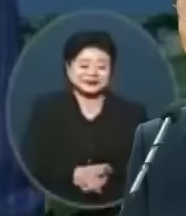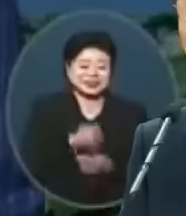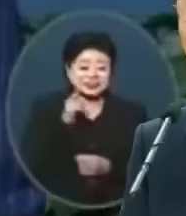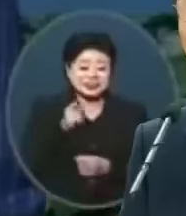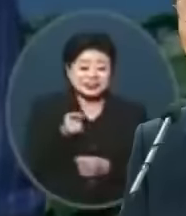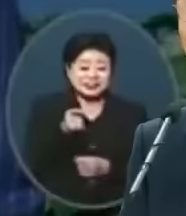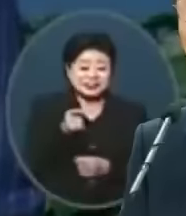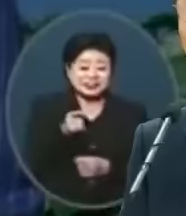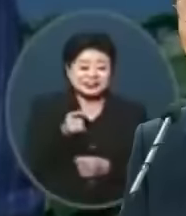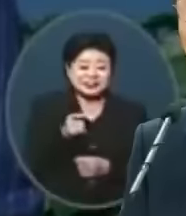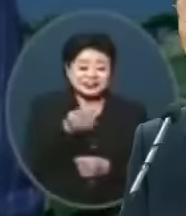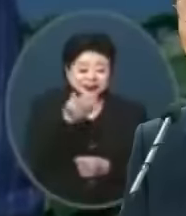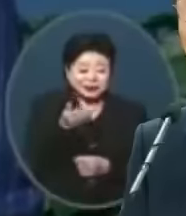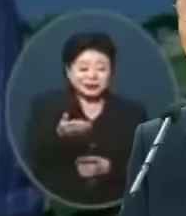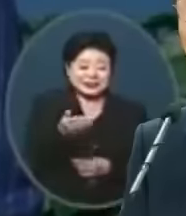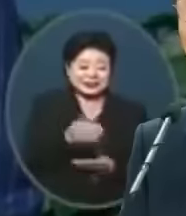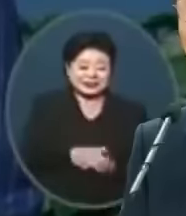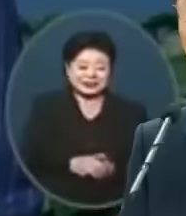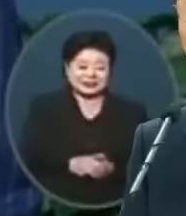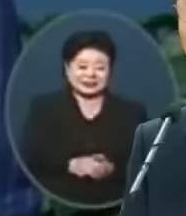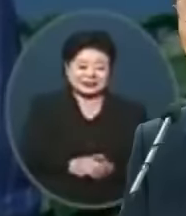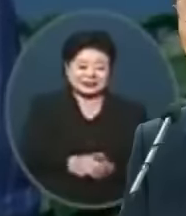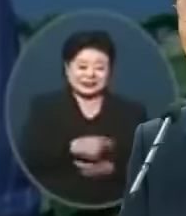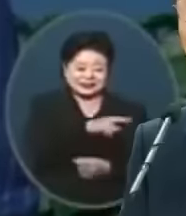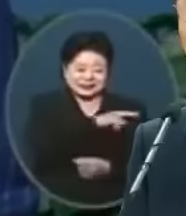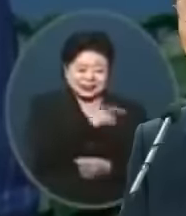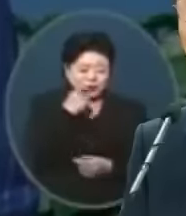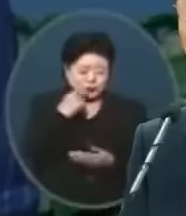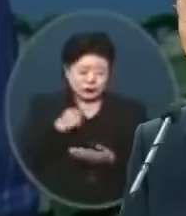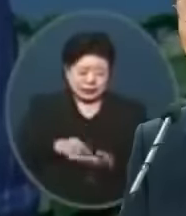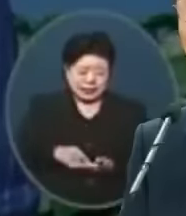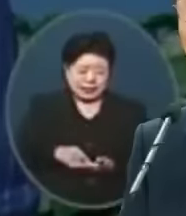그것을 여러분 제일 손쉽게